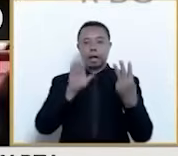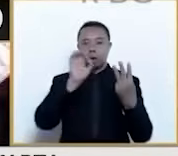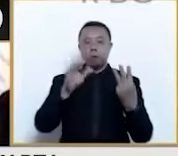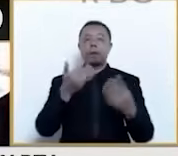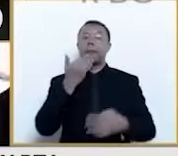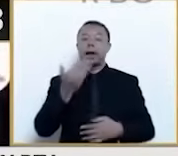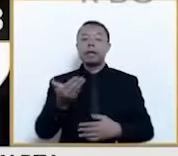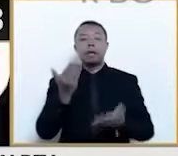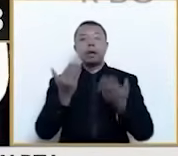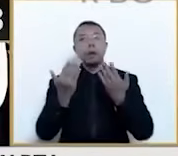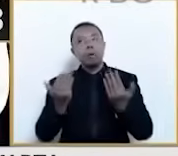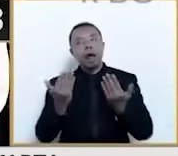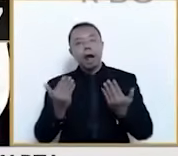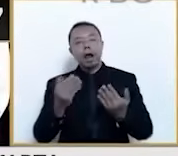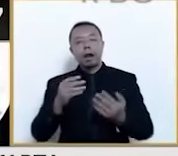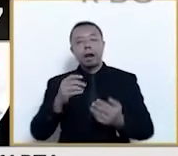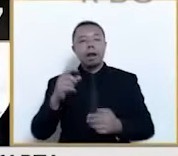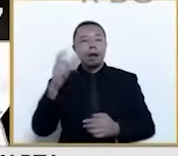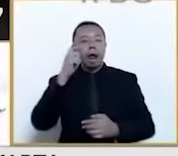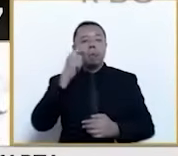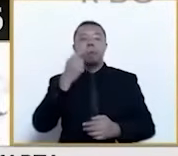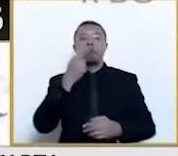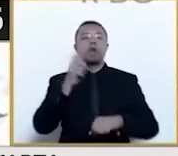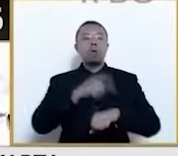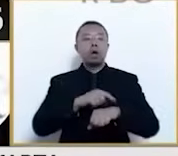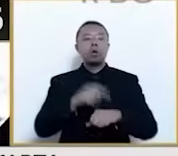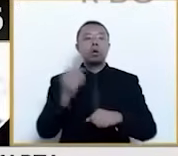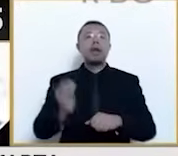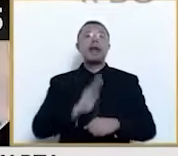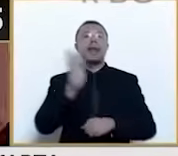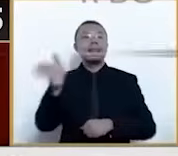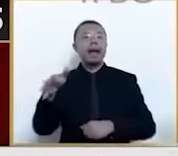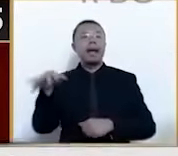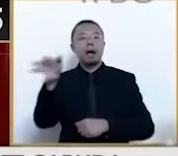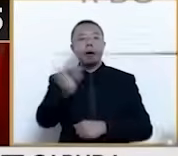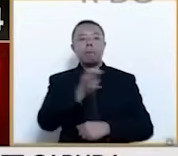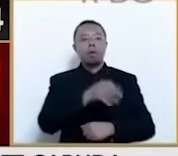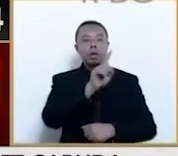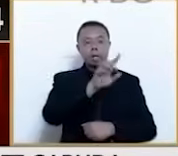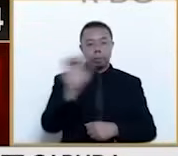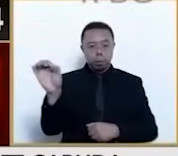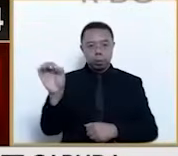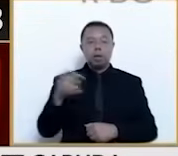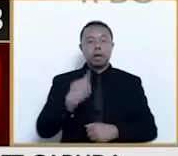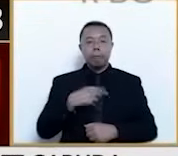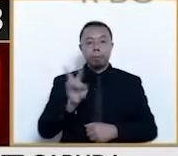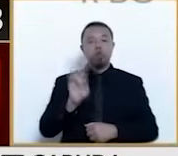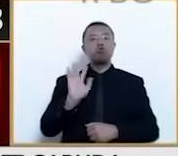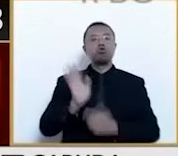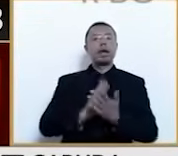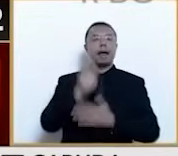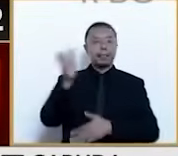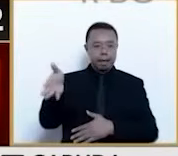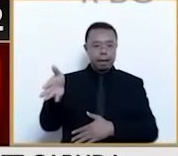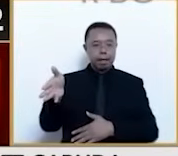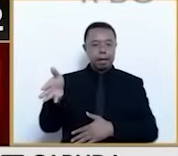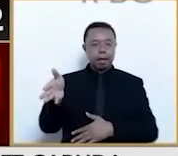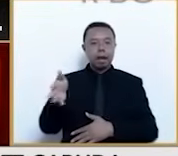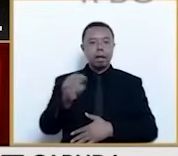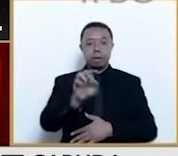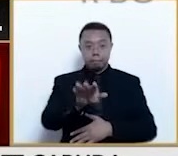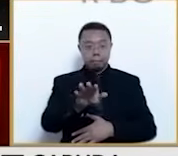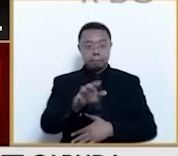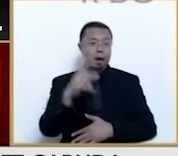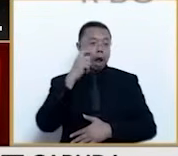kasih. Mudah-mudahan Mas Dharma masih punya waktu untuk berkunjung ke Pulau Seribu. Kami berdua sudah ke sana. Mas